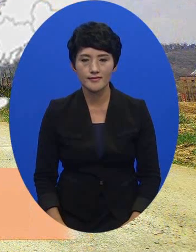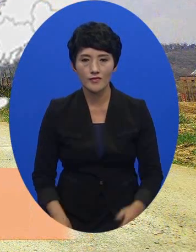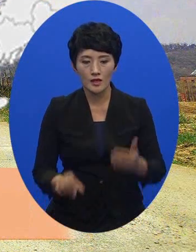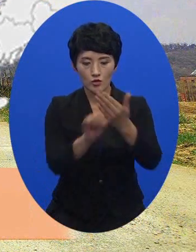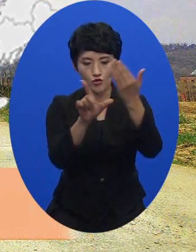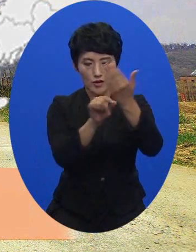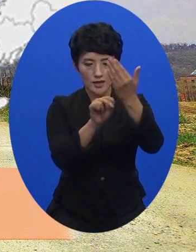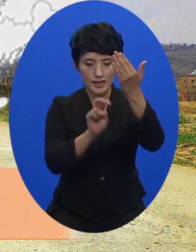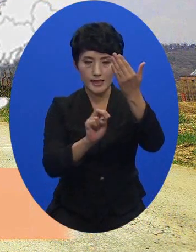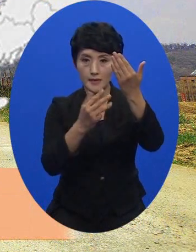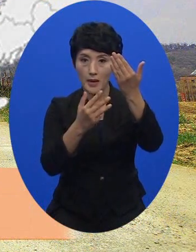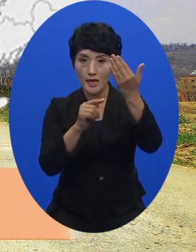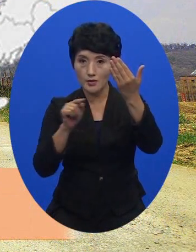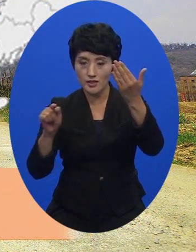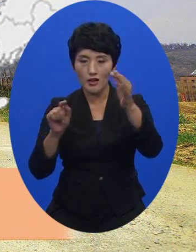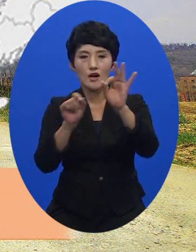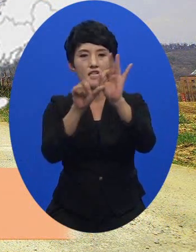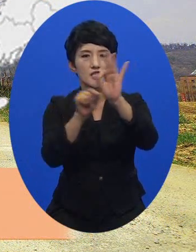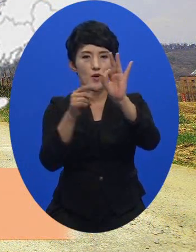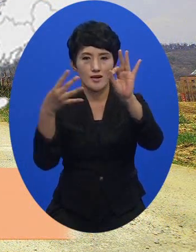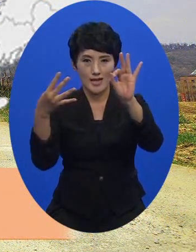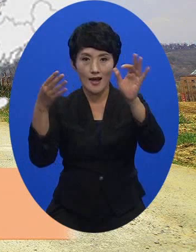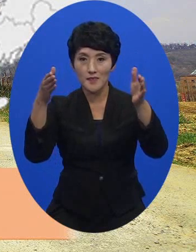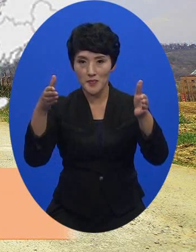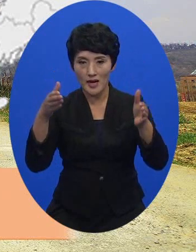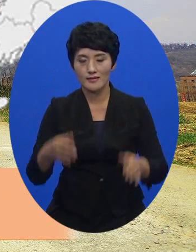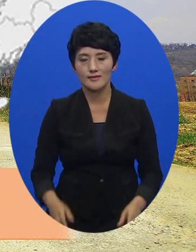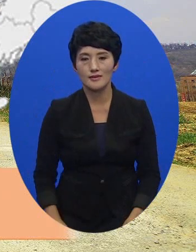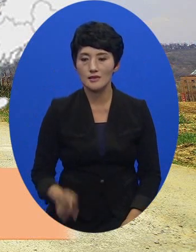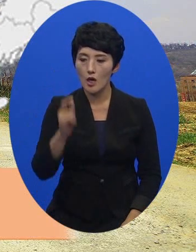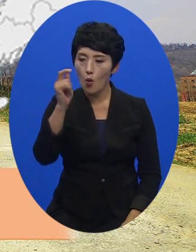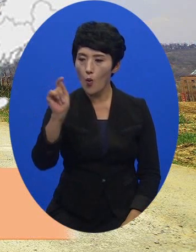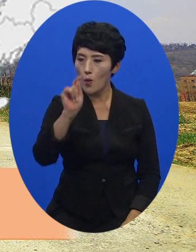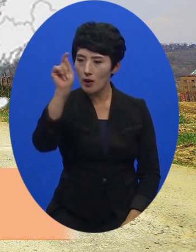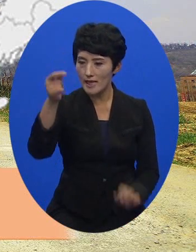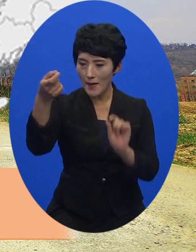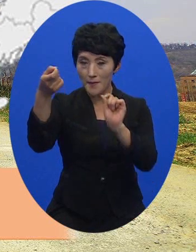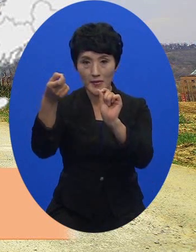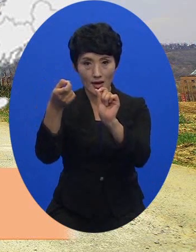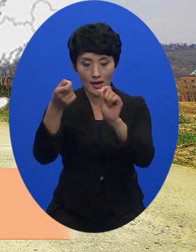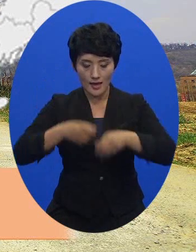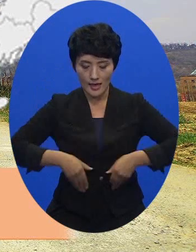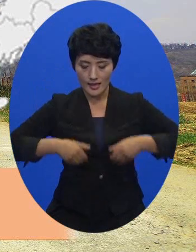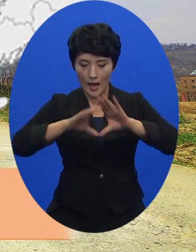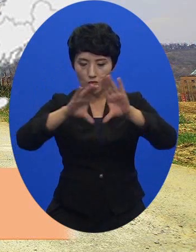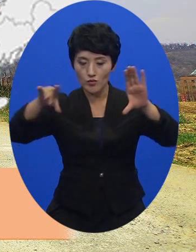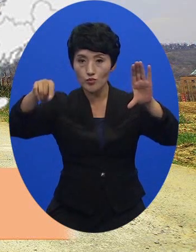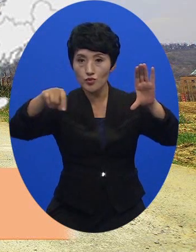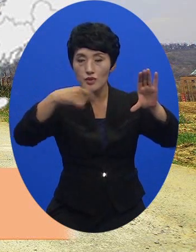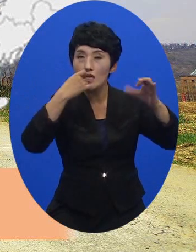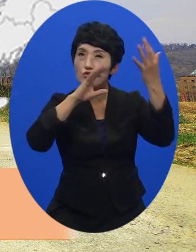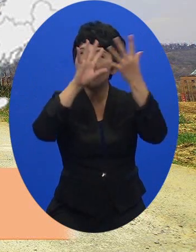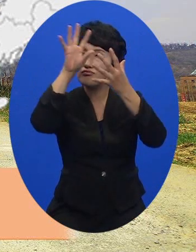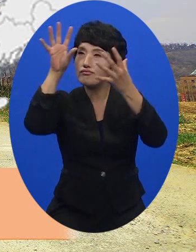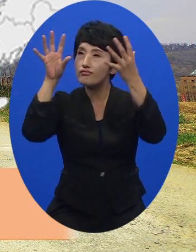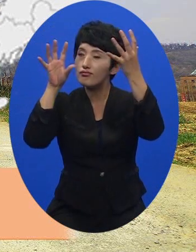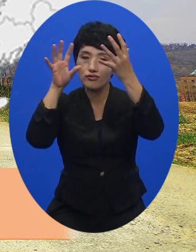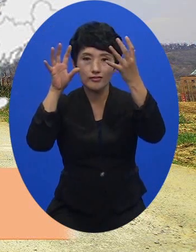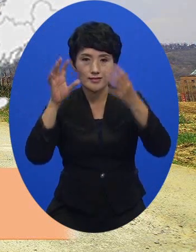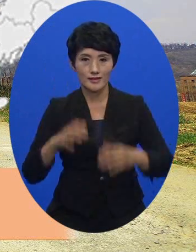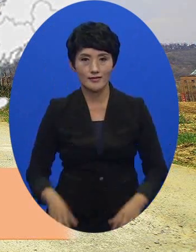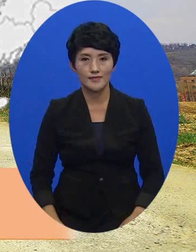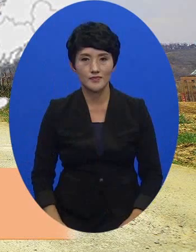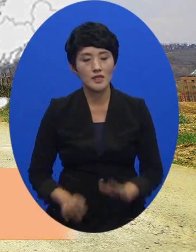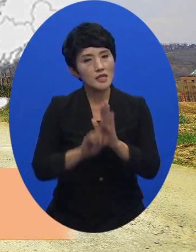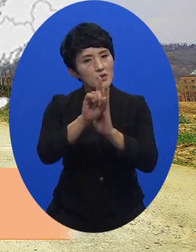이후로 9월 28일부터 10월 다 일 까지는 고기압의 가장자리에 들어 남부지방을 중심으로 부름 끼는 날이 많겠습니다